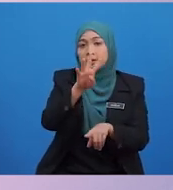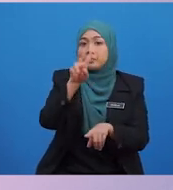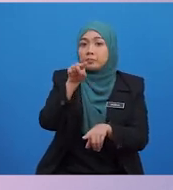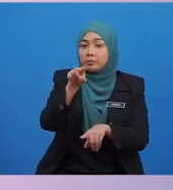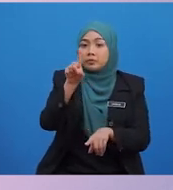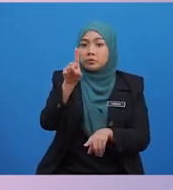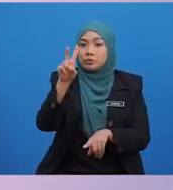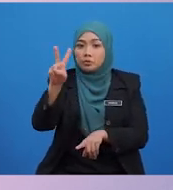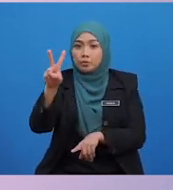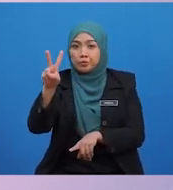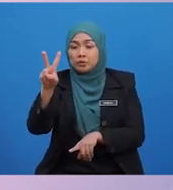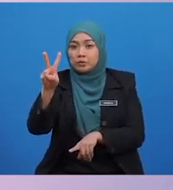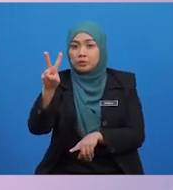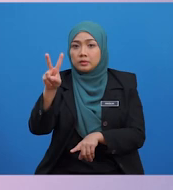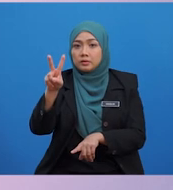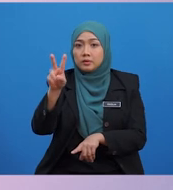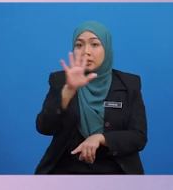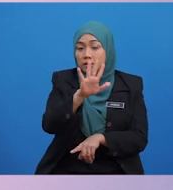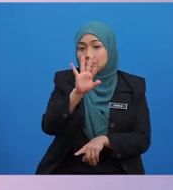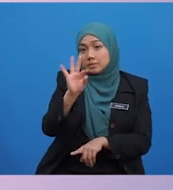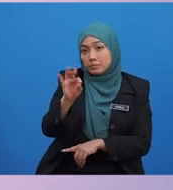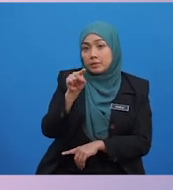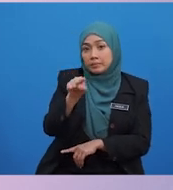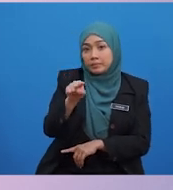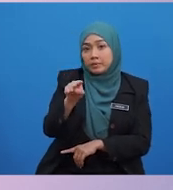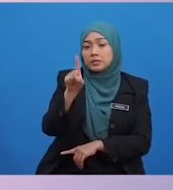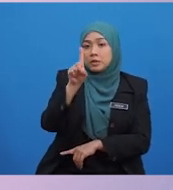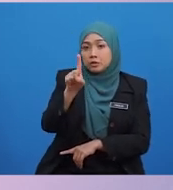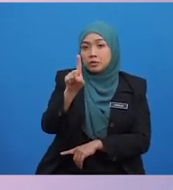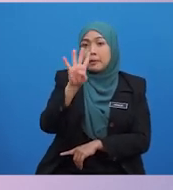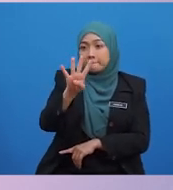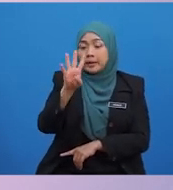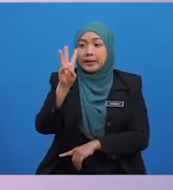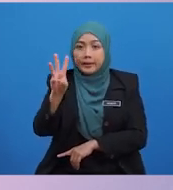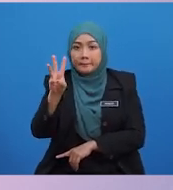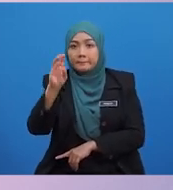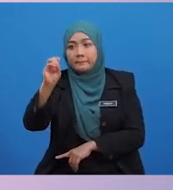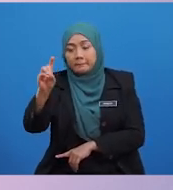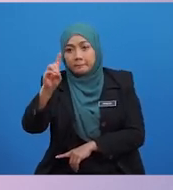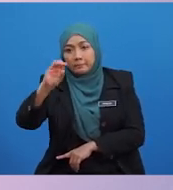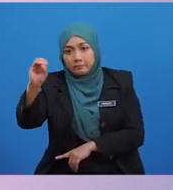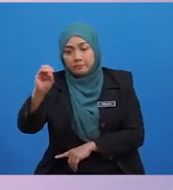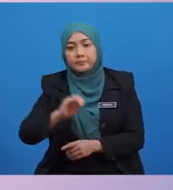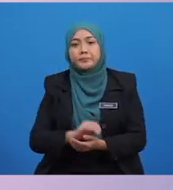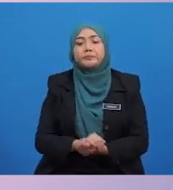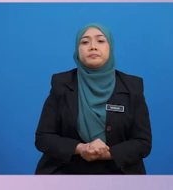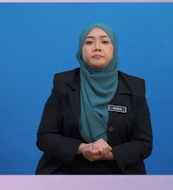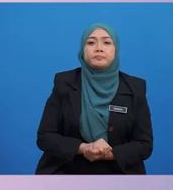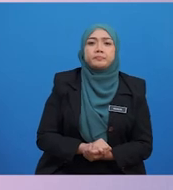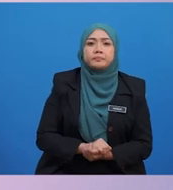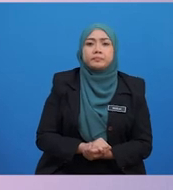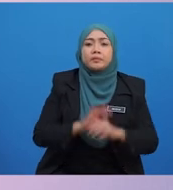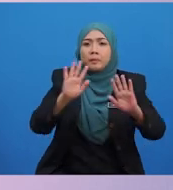and 46 tajak dalam his ini Pulau bagaimana kita cari nilai sudut B ya